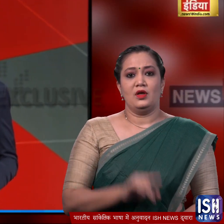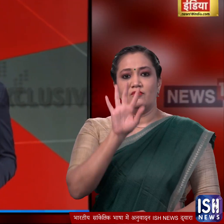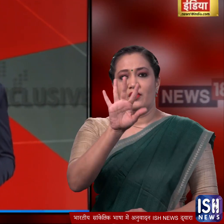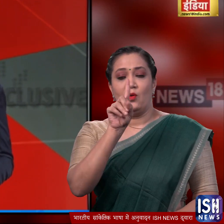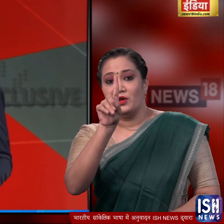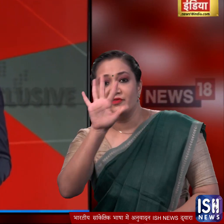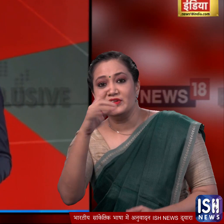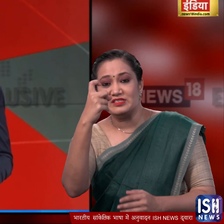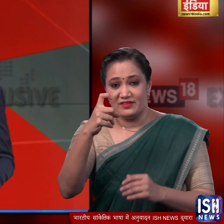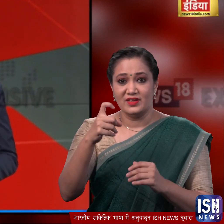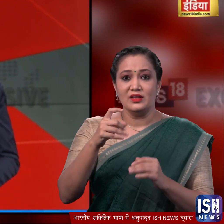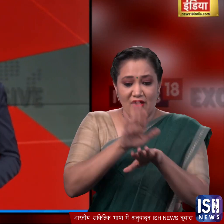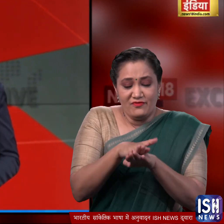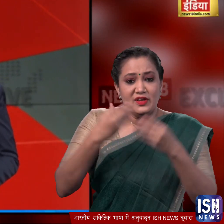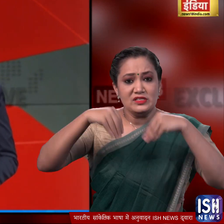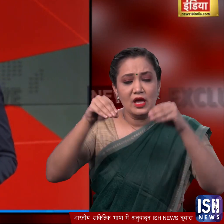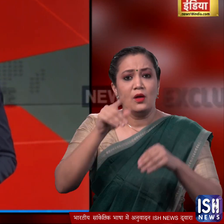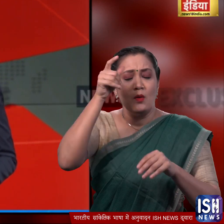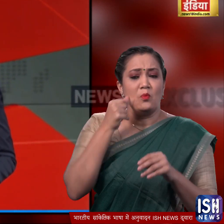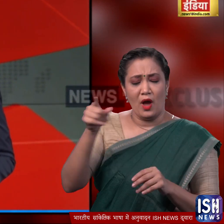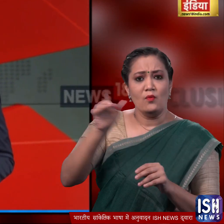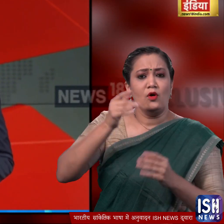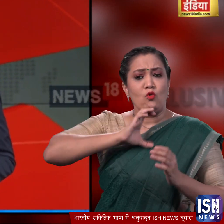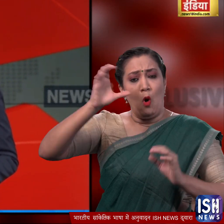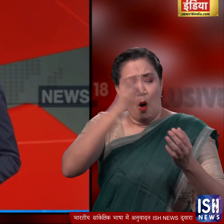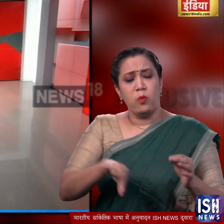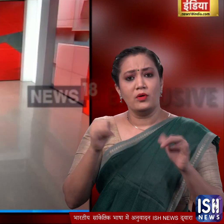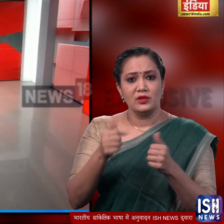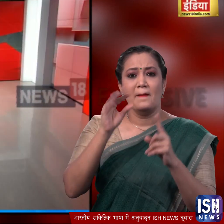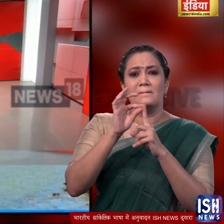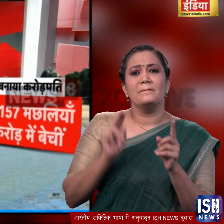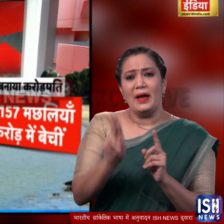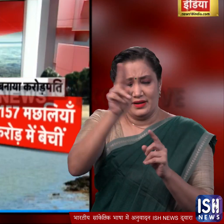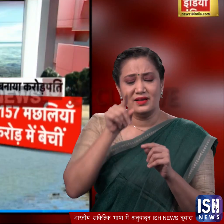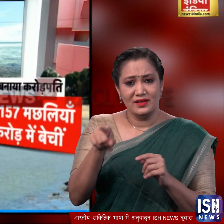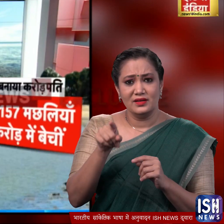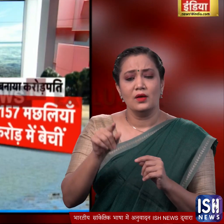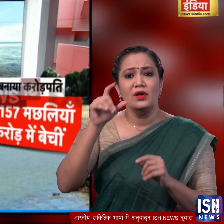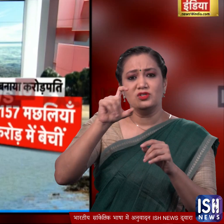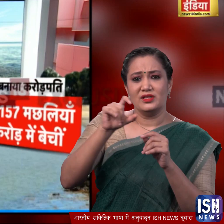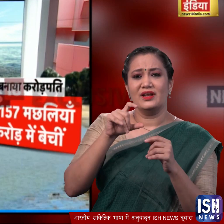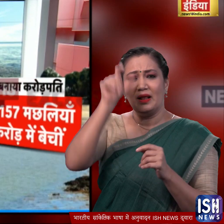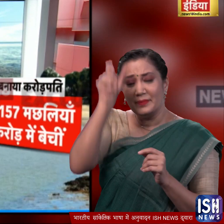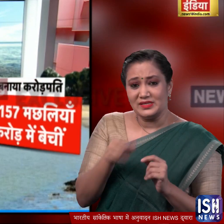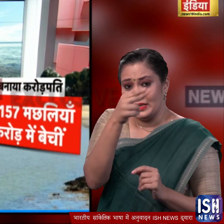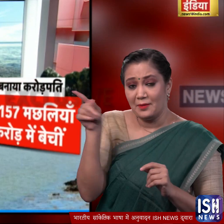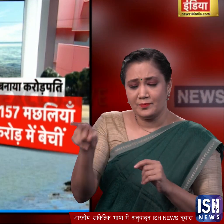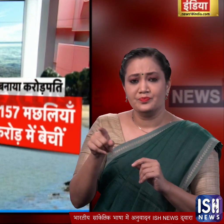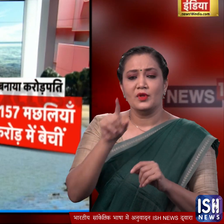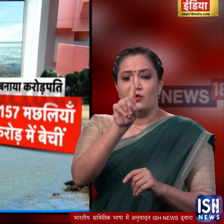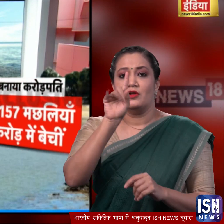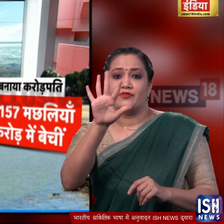मछलियां बेचकर एक मछुआरा करोड़पति बन गया। न्यूज 18 के दिवाकर सिंह की रिपोर्ट है कि पालघर में रहने वाले चंद्रकांत तरे नाम के एक मछुआरे